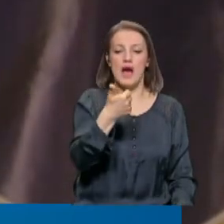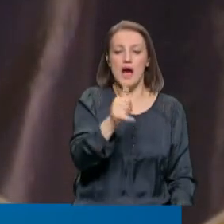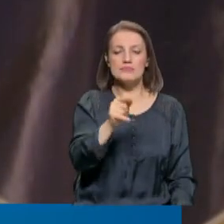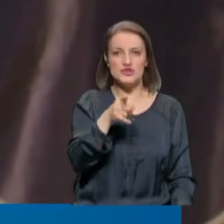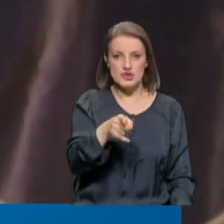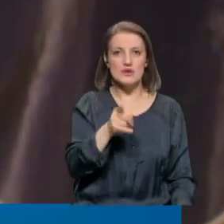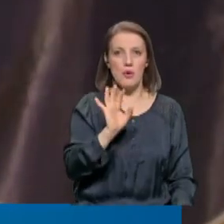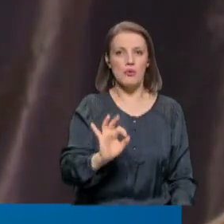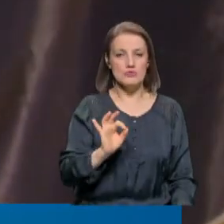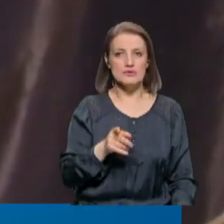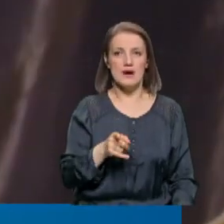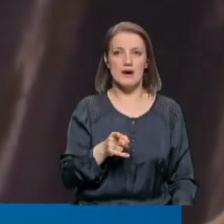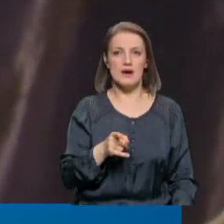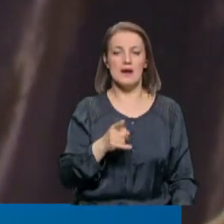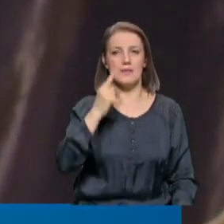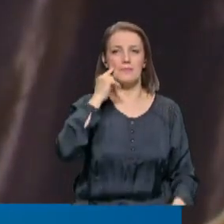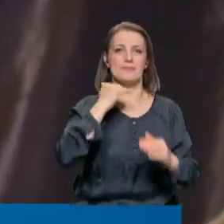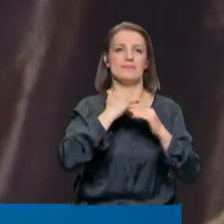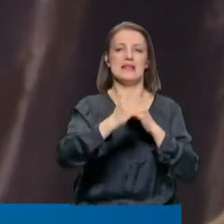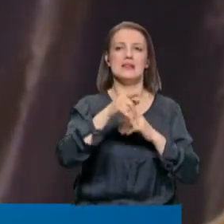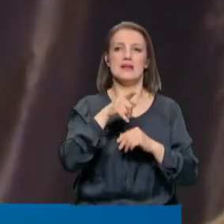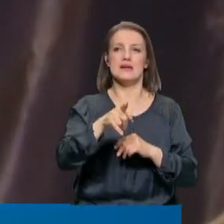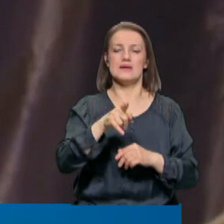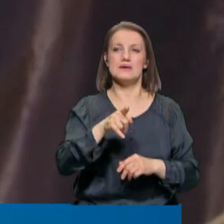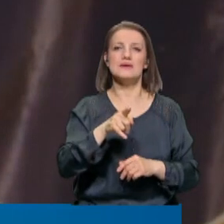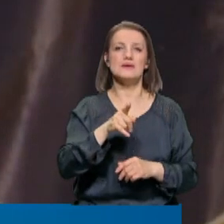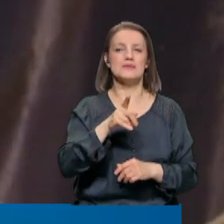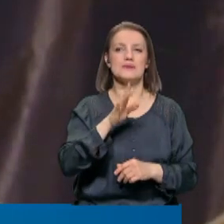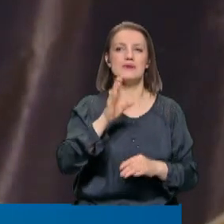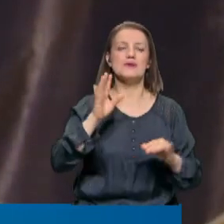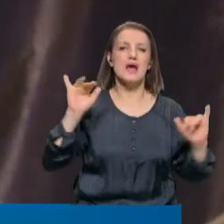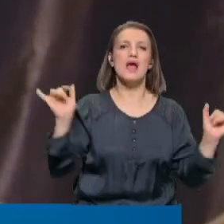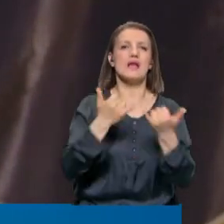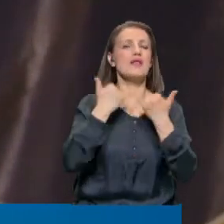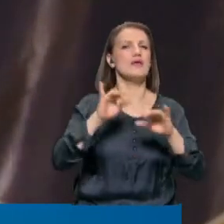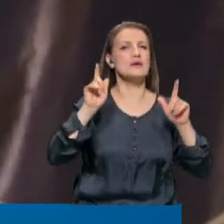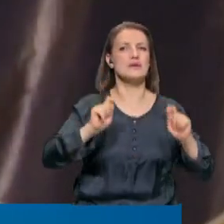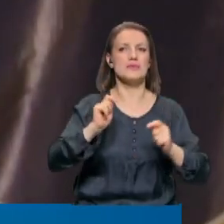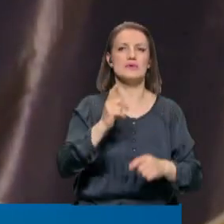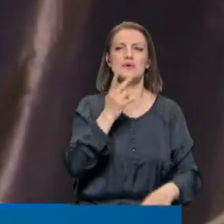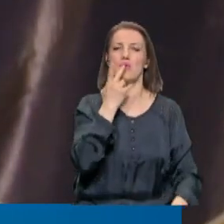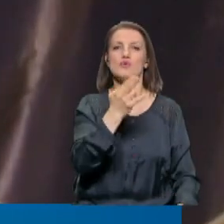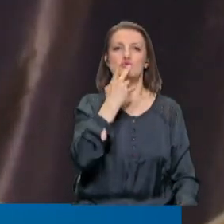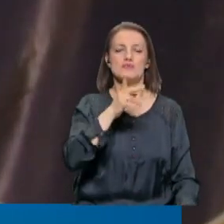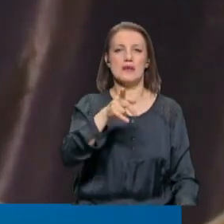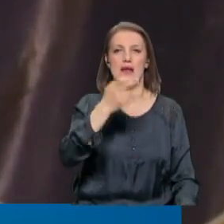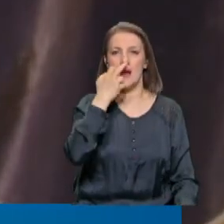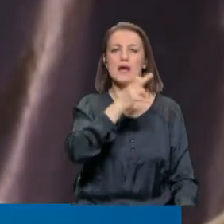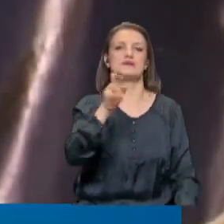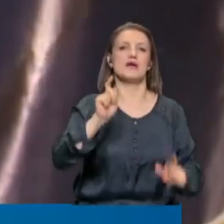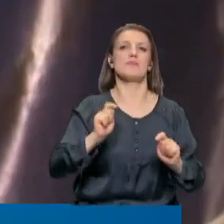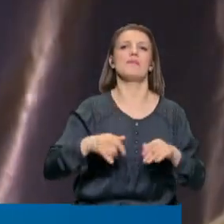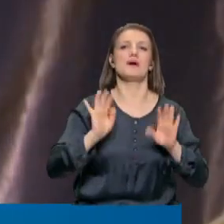da bulmuşsa, milleti hitabetle coşturamaz, konuşmayla